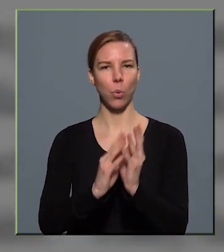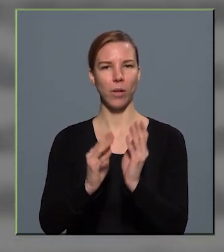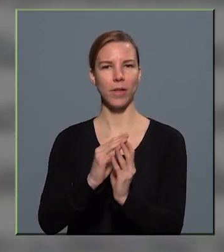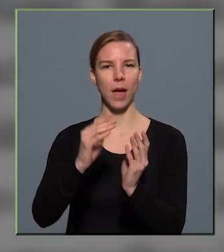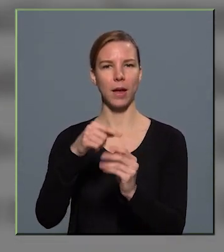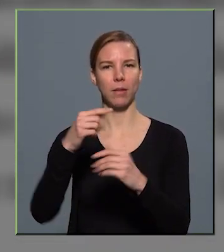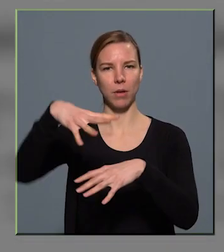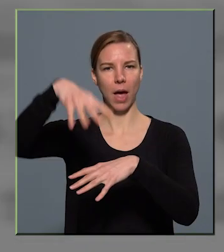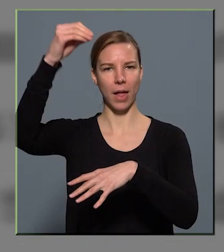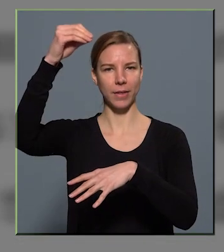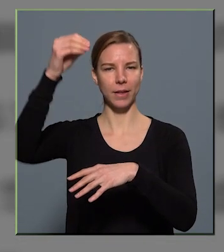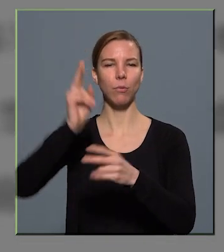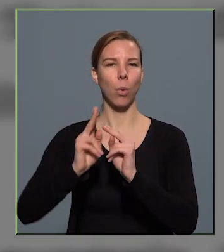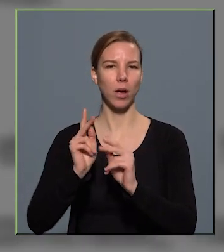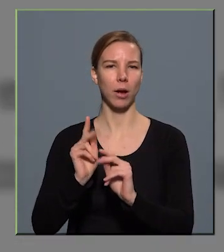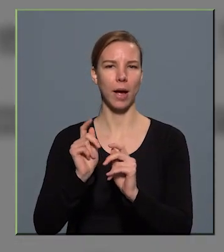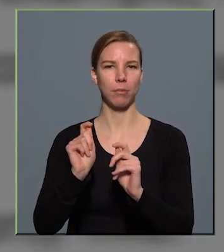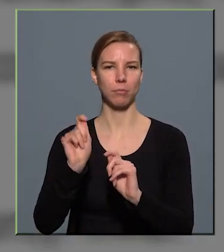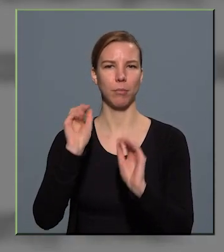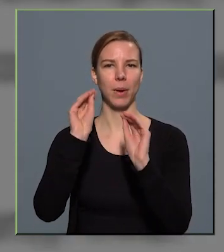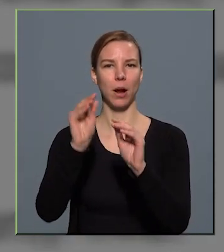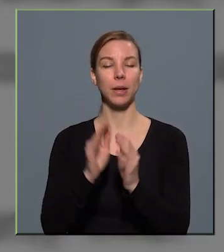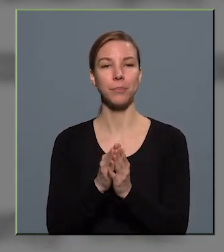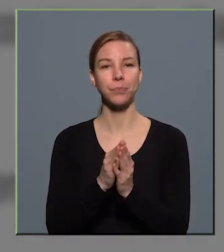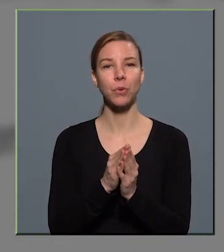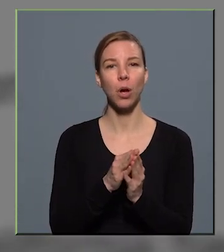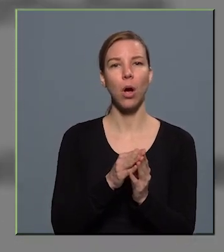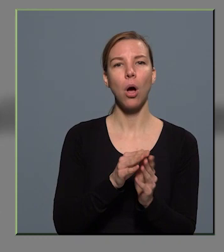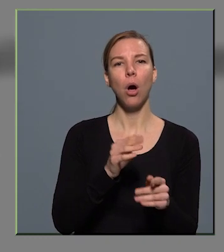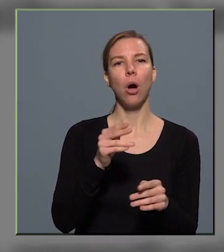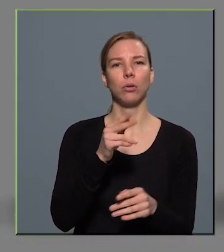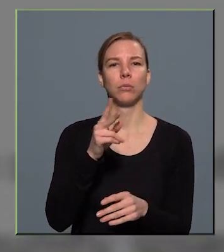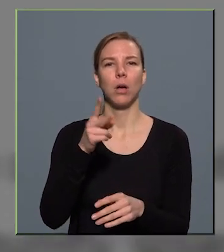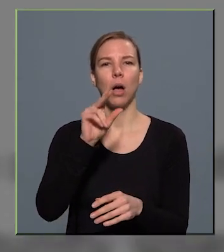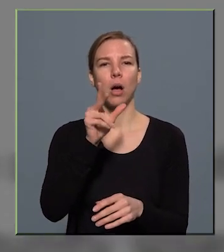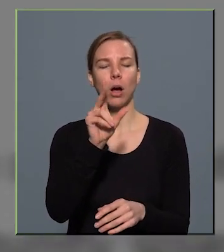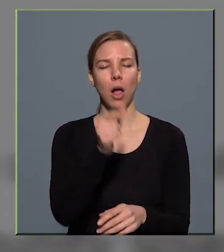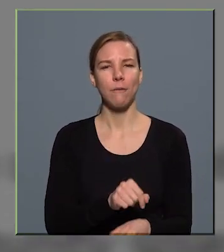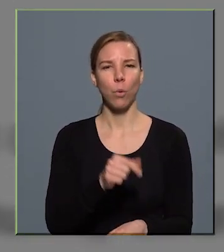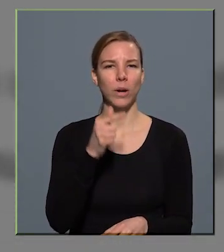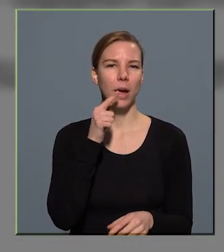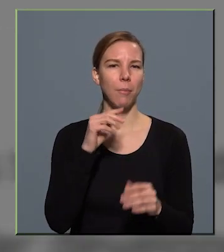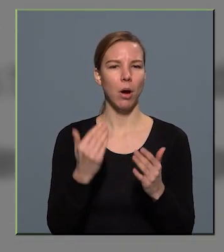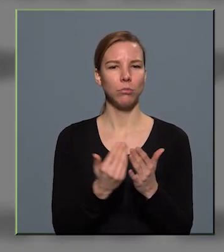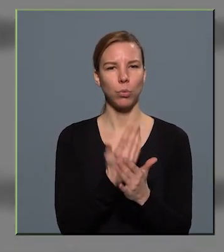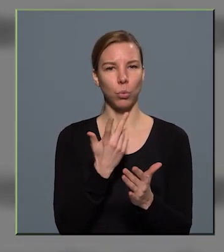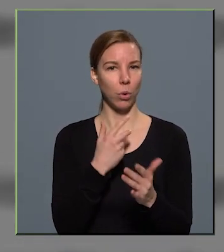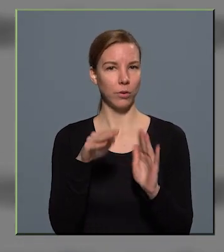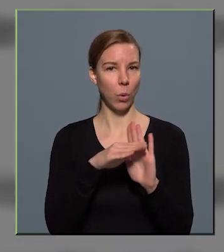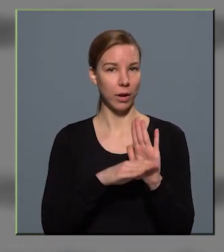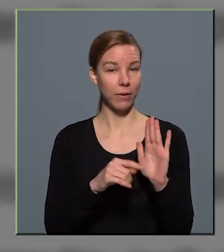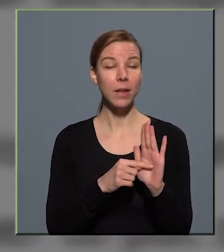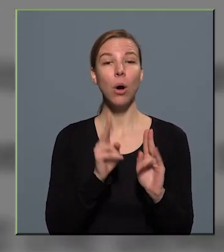elszívóinak felszerelését. Kaliforniában új törvény írja elő, hogy a jogalkotók fogalmazzák meg a közösségi